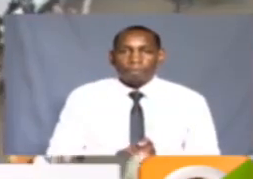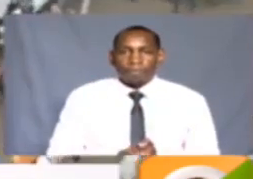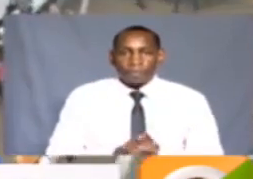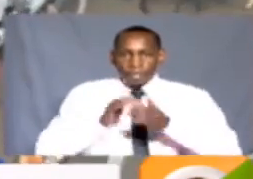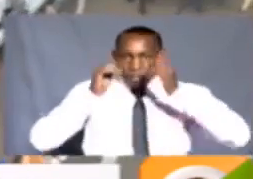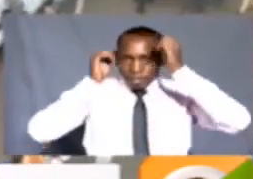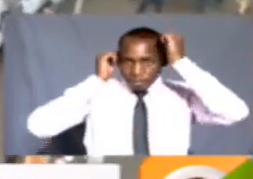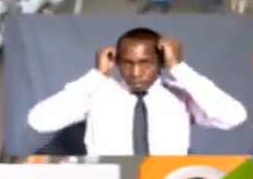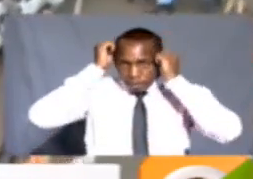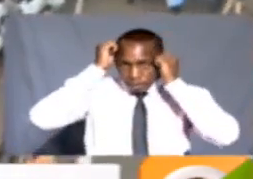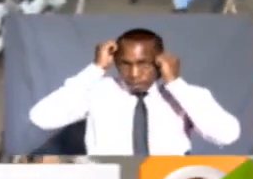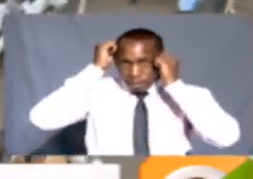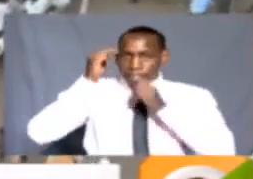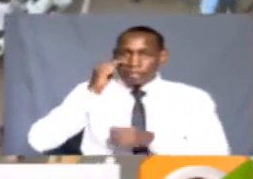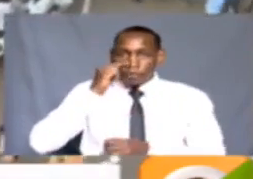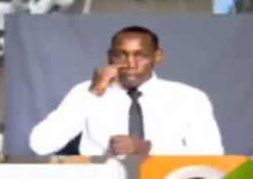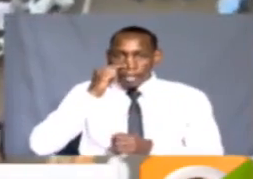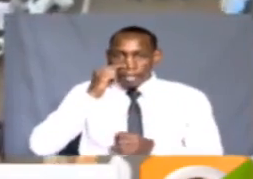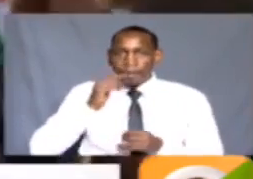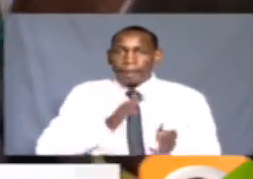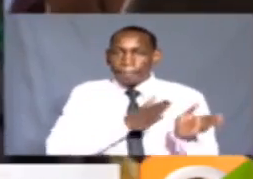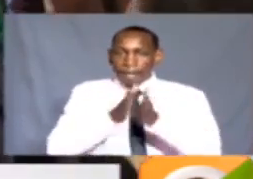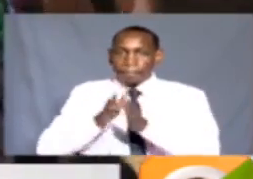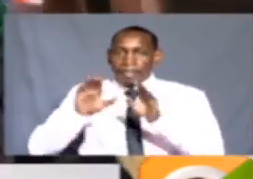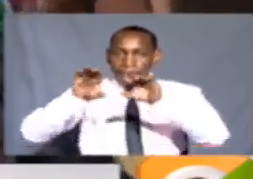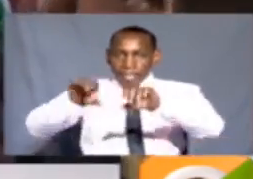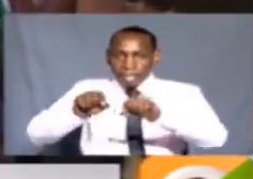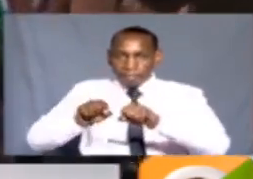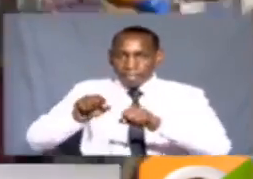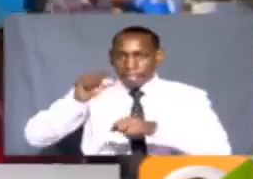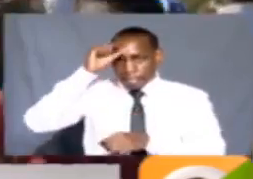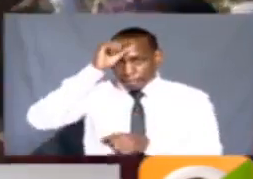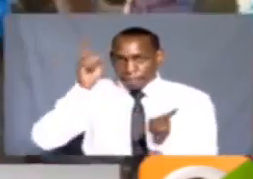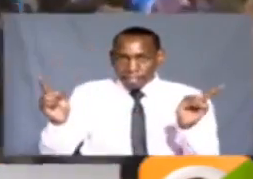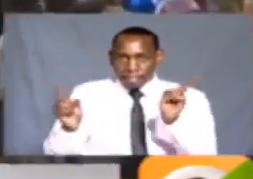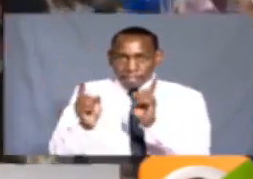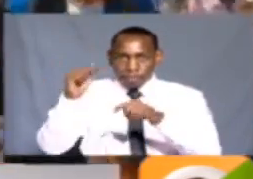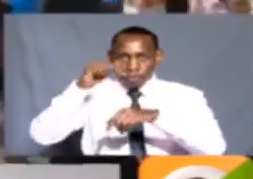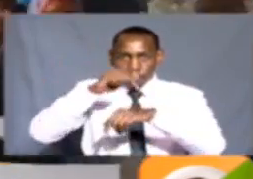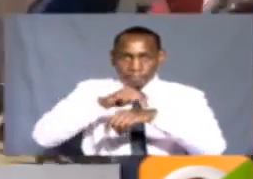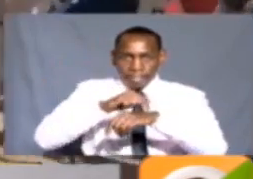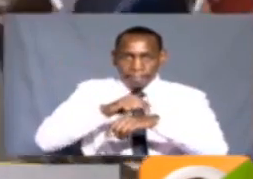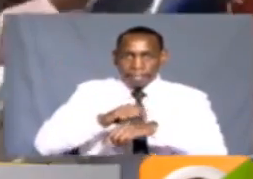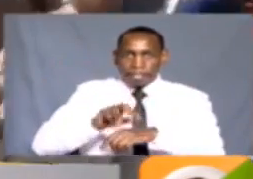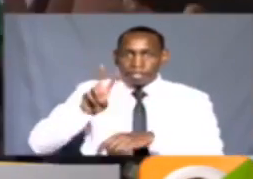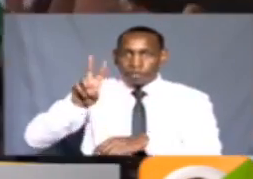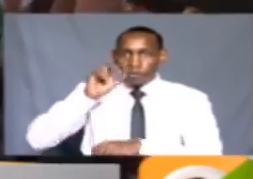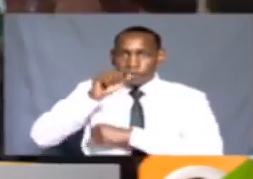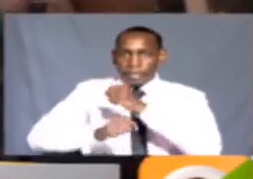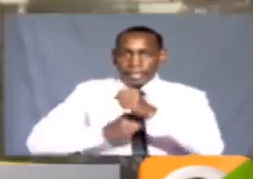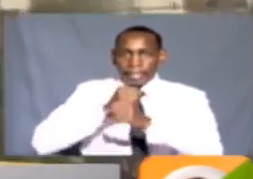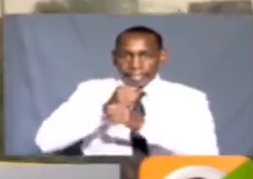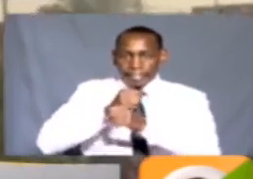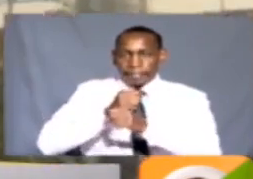Jeshi la Sudan likipania kuchukua usukani kama serikali ya mpito kwa muda wa miaka miwili.